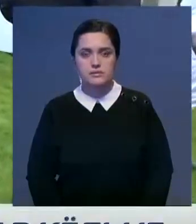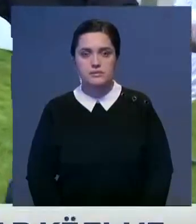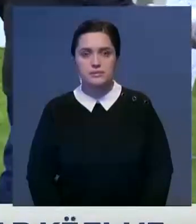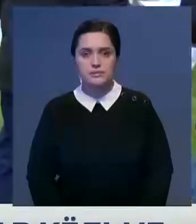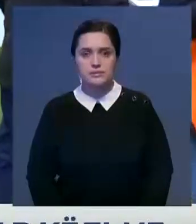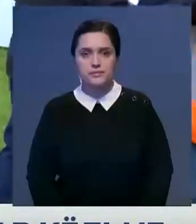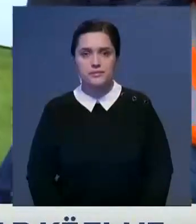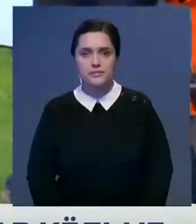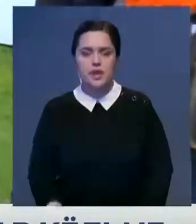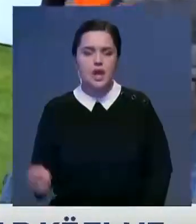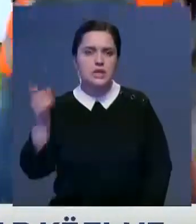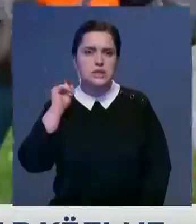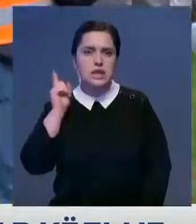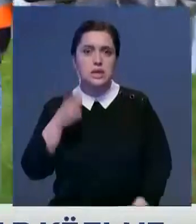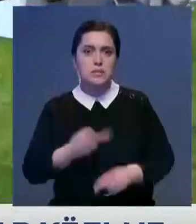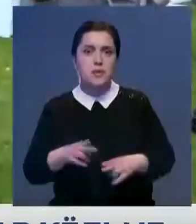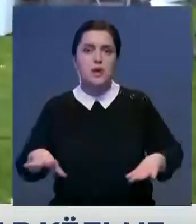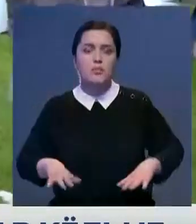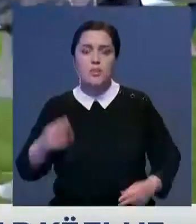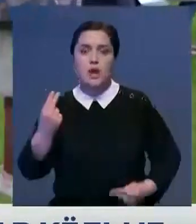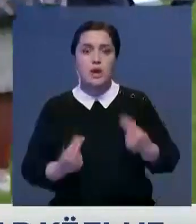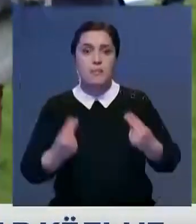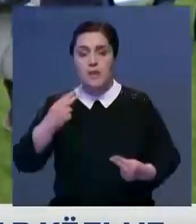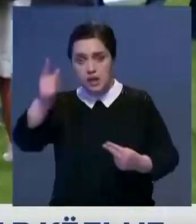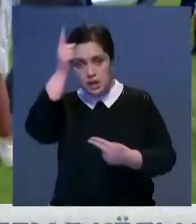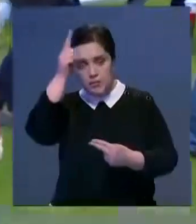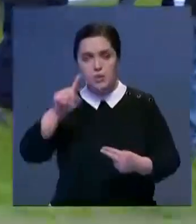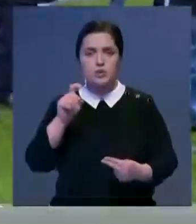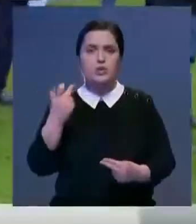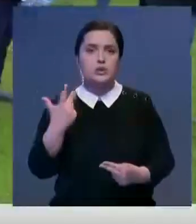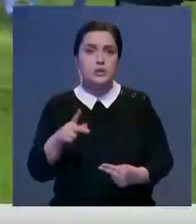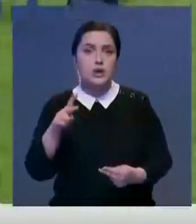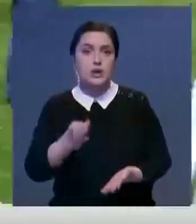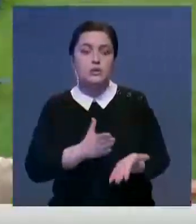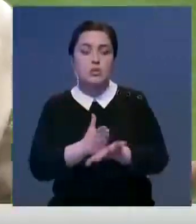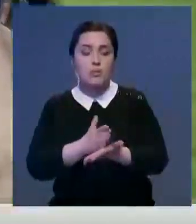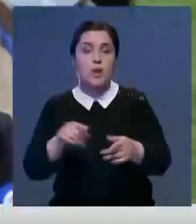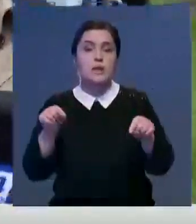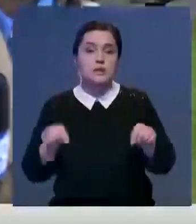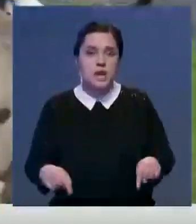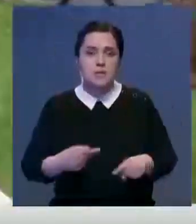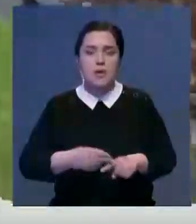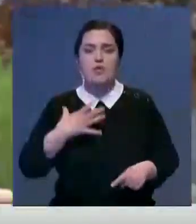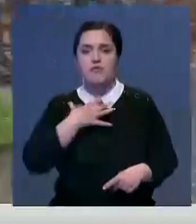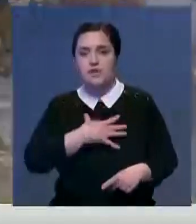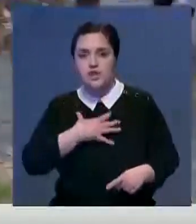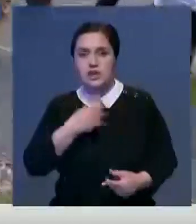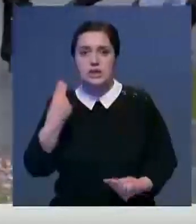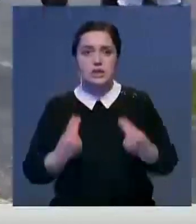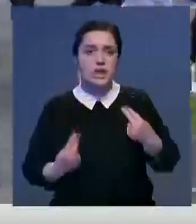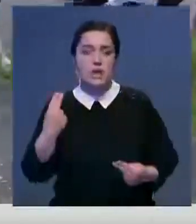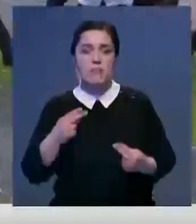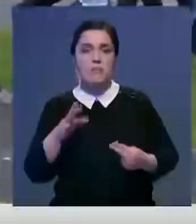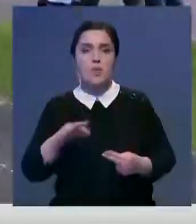Мы находимся на старейшем ипподроме Германии, Вайденпеш. Ему почти 130 лет. Именно здесь проходят важнейшие чемпионаты Европы по